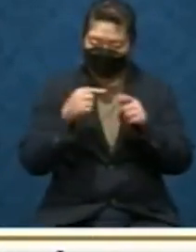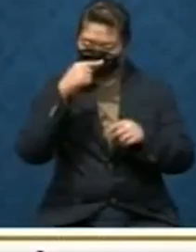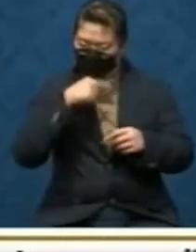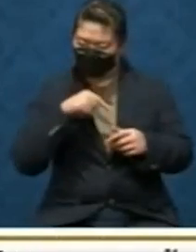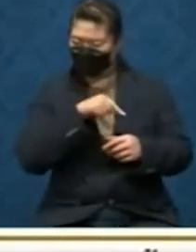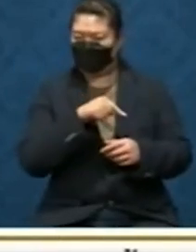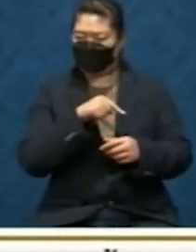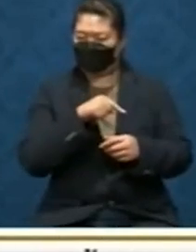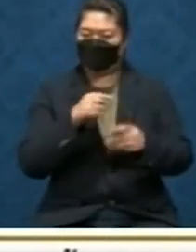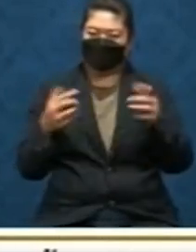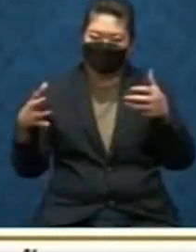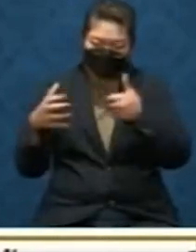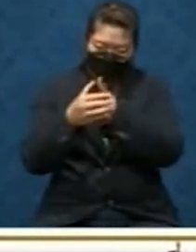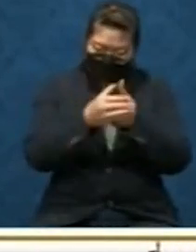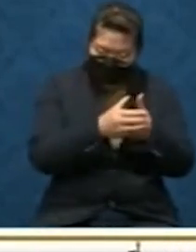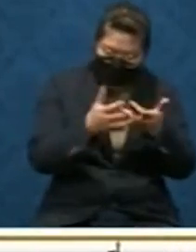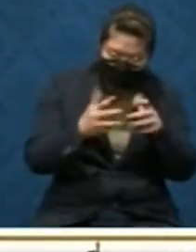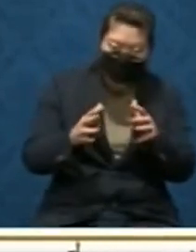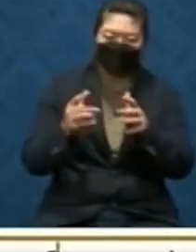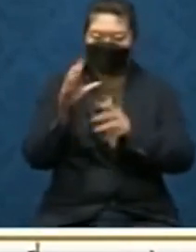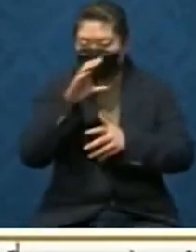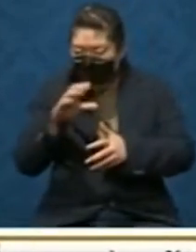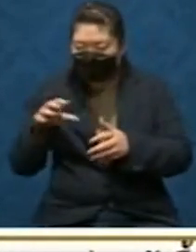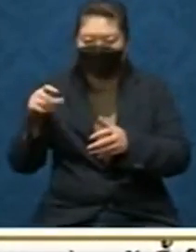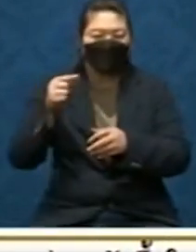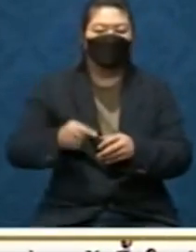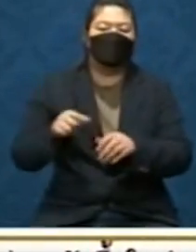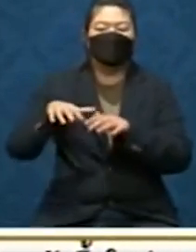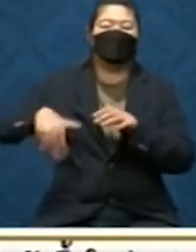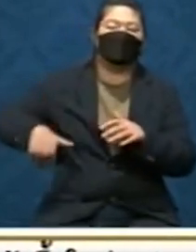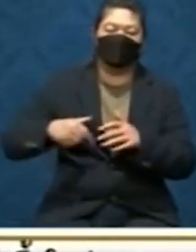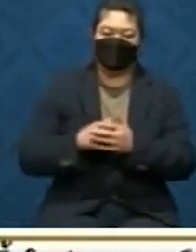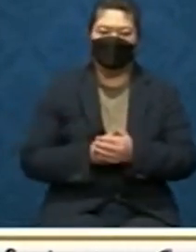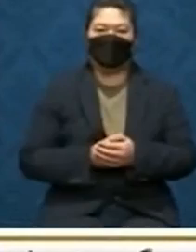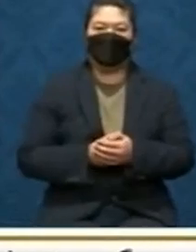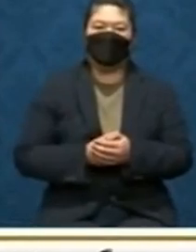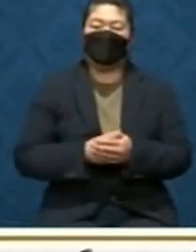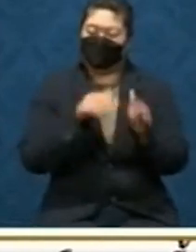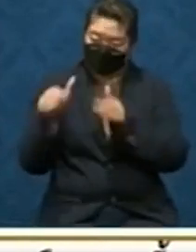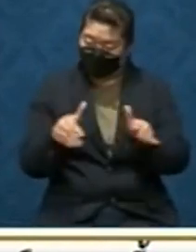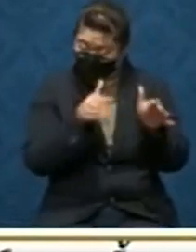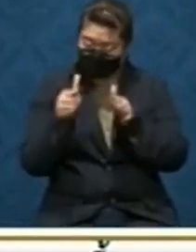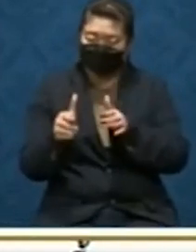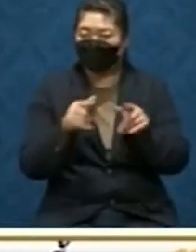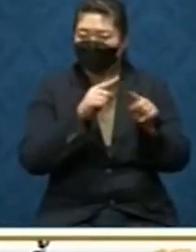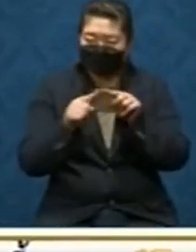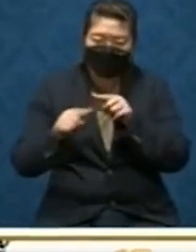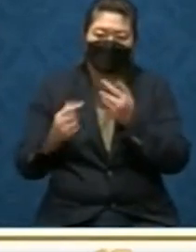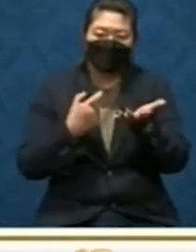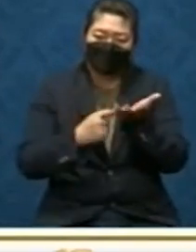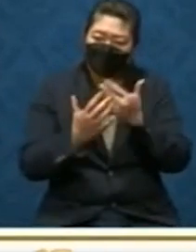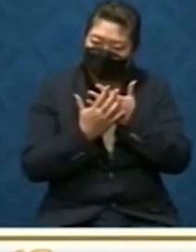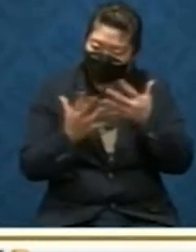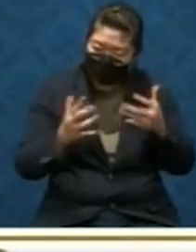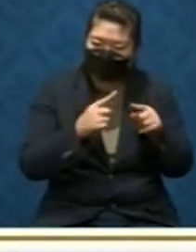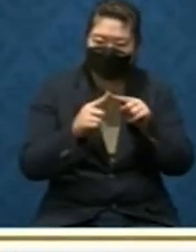รีคอนซิเลชั่นก่อนแล้วค่อยมา accountabilityแล้ว 2อันนี้แทบจะไม่มีด้วยซ้ำเพราะฉะนั้นกระบวนการในการและการสมัครและฉันใน